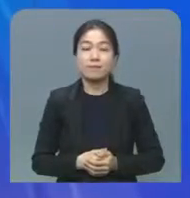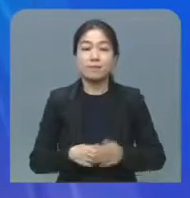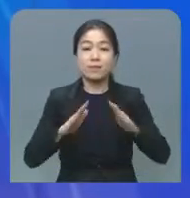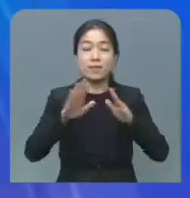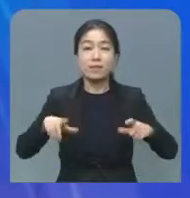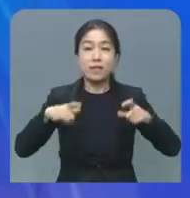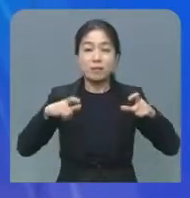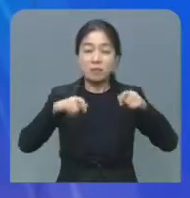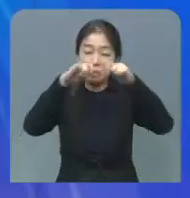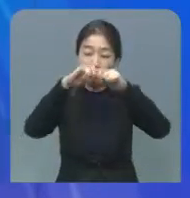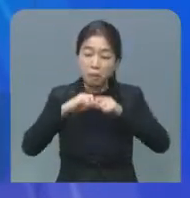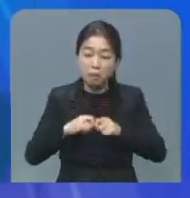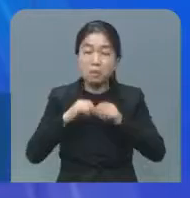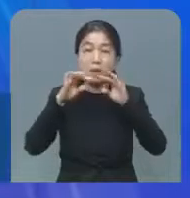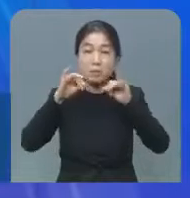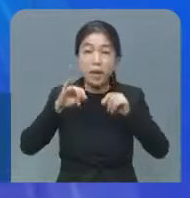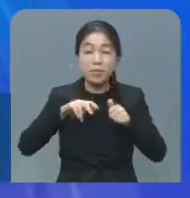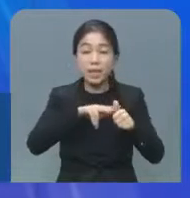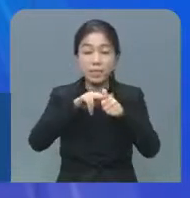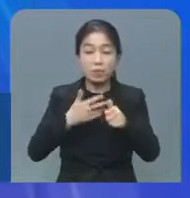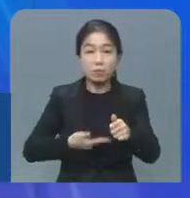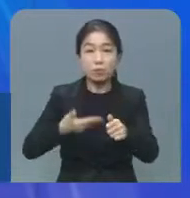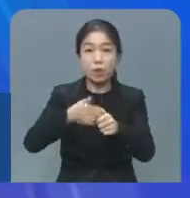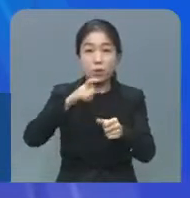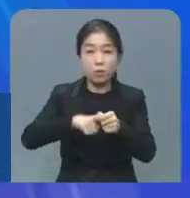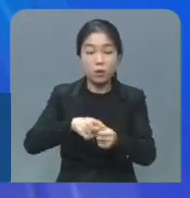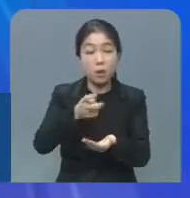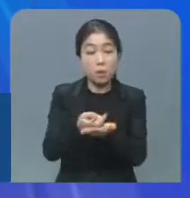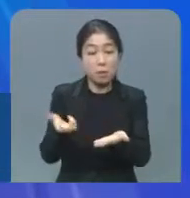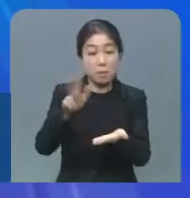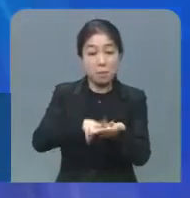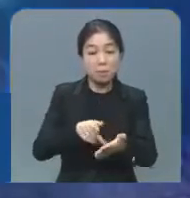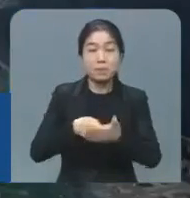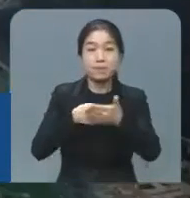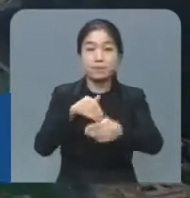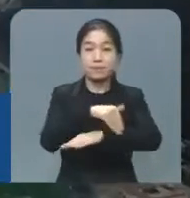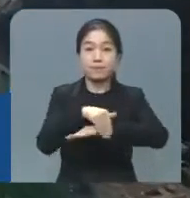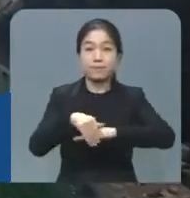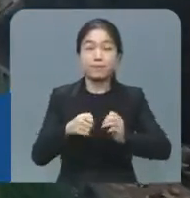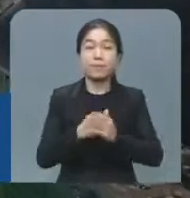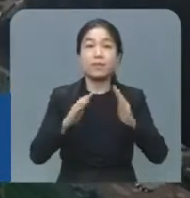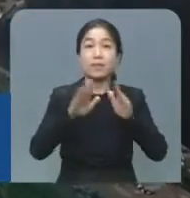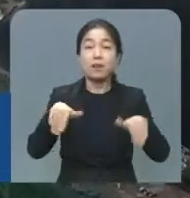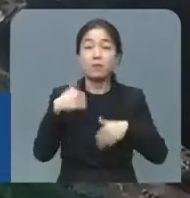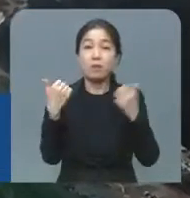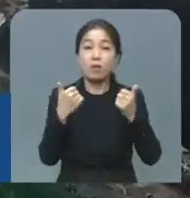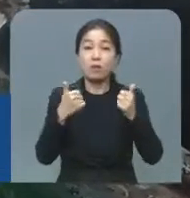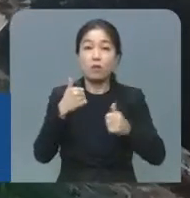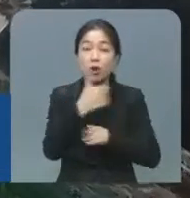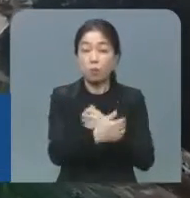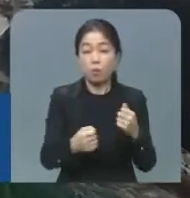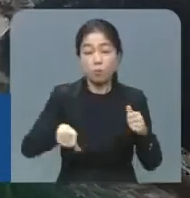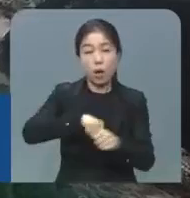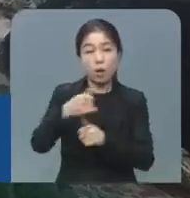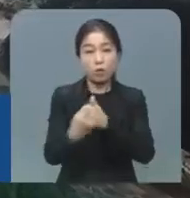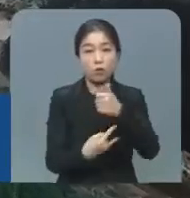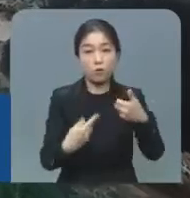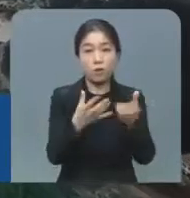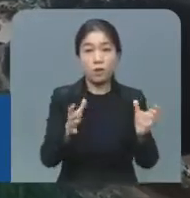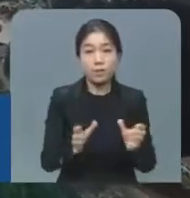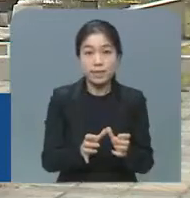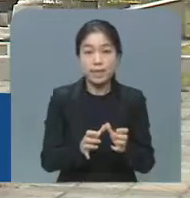전남지역의 세분화된 미세먼지 정보를 제공하기 위한 조례 개정이 추진됩니다 전라남도 의해 보건 복지 환경 위원회 는